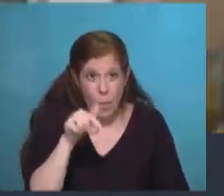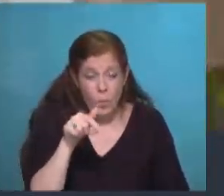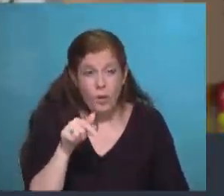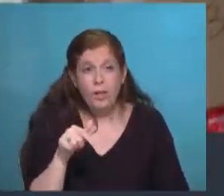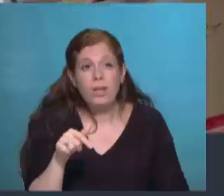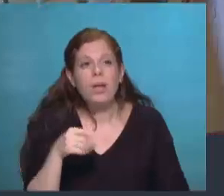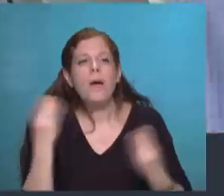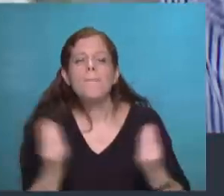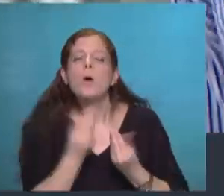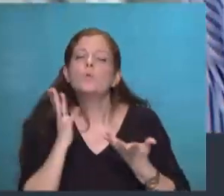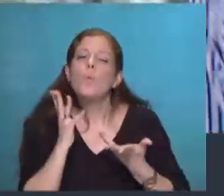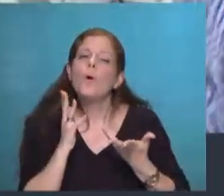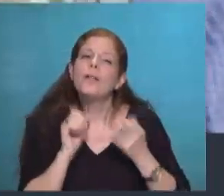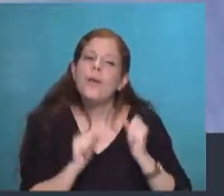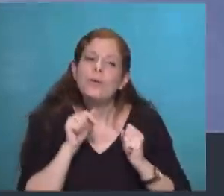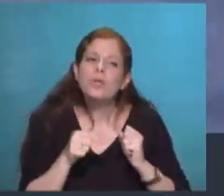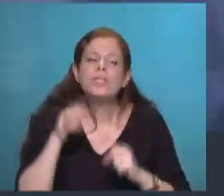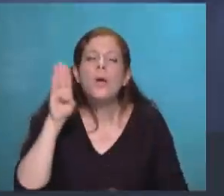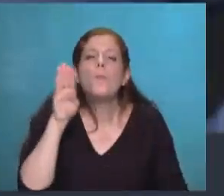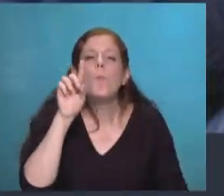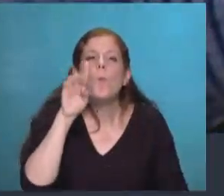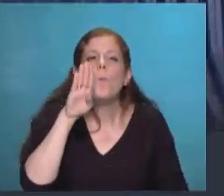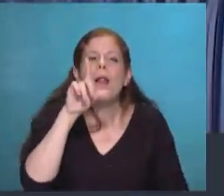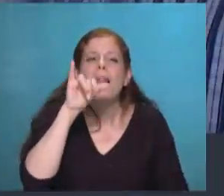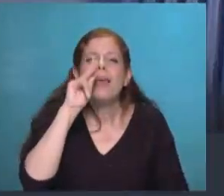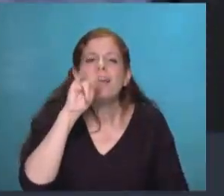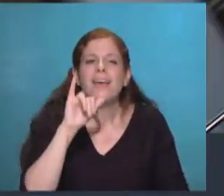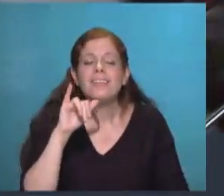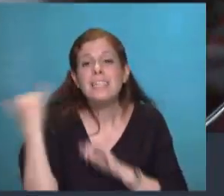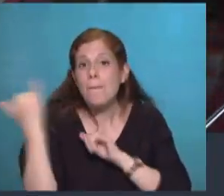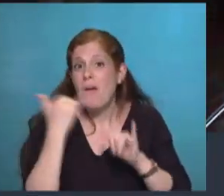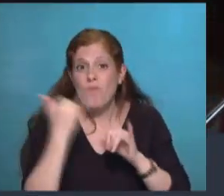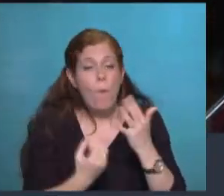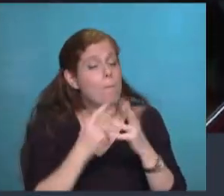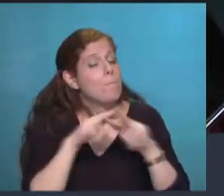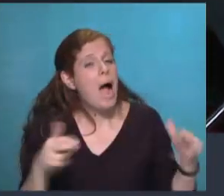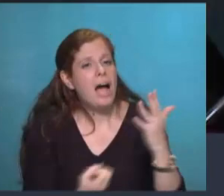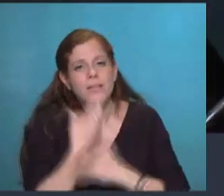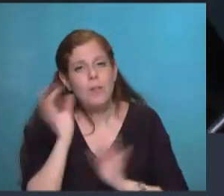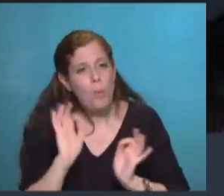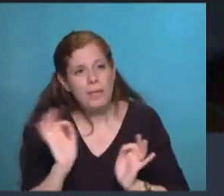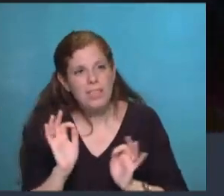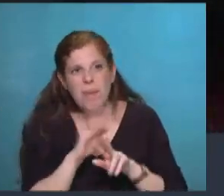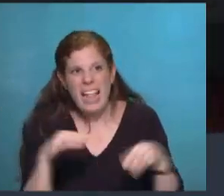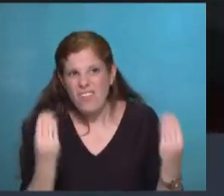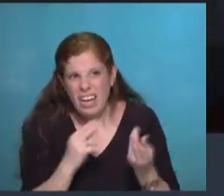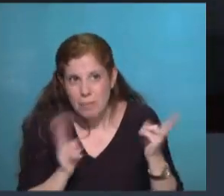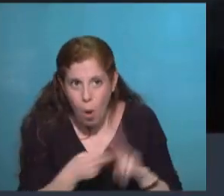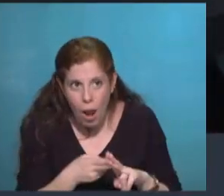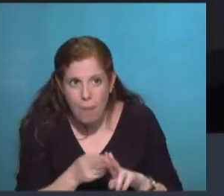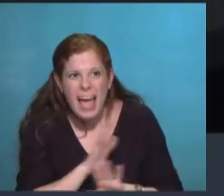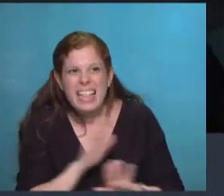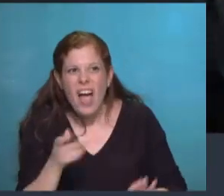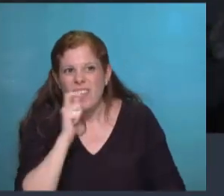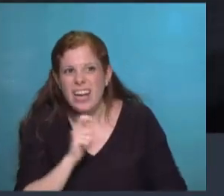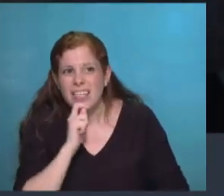משהו מאוד מאוד נהוג אצלנו, זה בובליקים. זה ביבול, לא מייצרים את זה בארץ. אין דבר כזה בעולם, כן? אין אף גלידה, לא